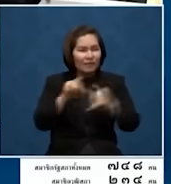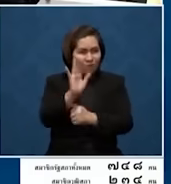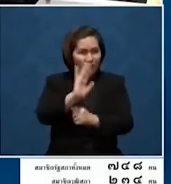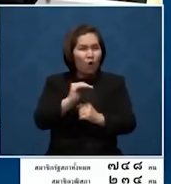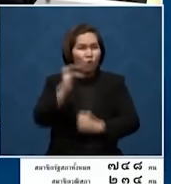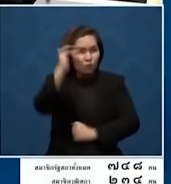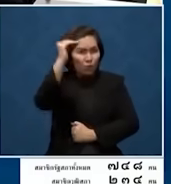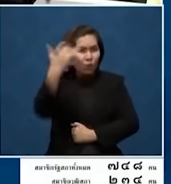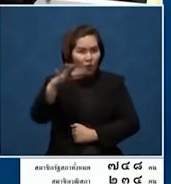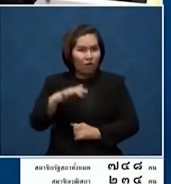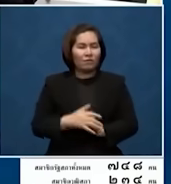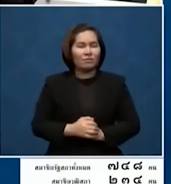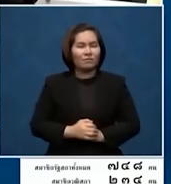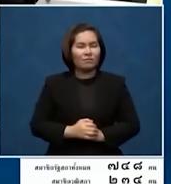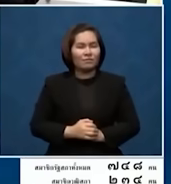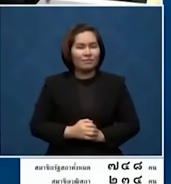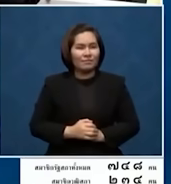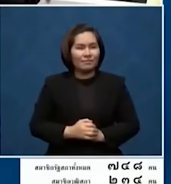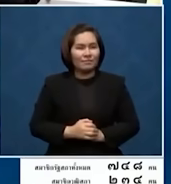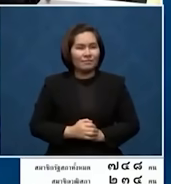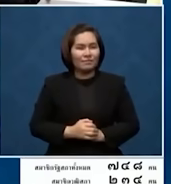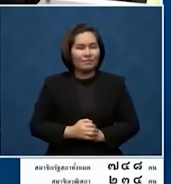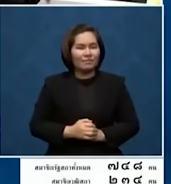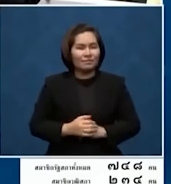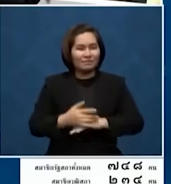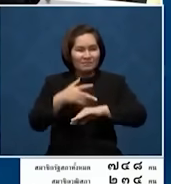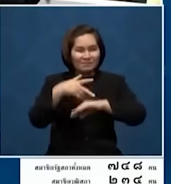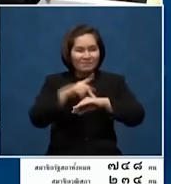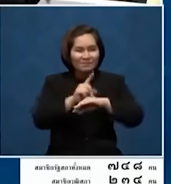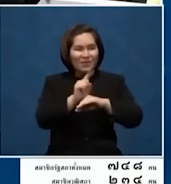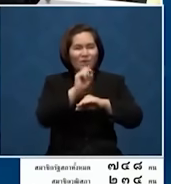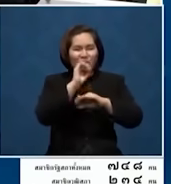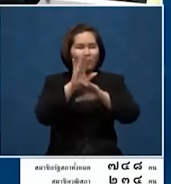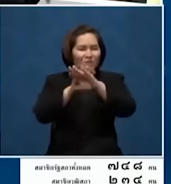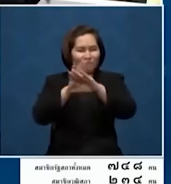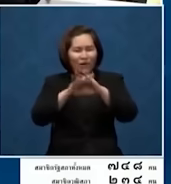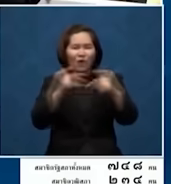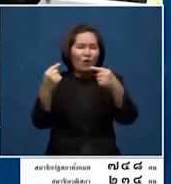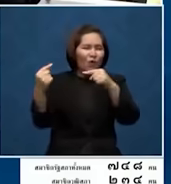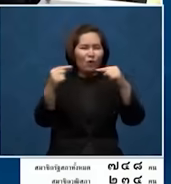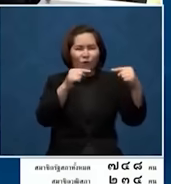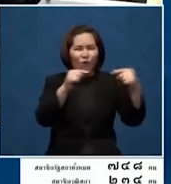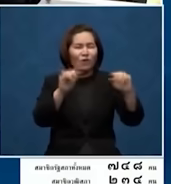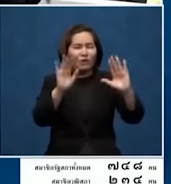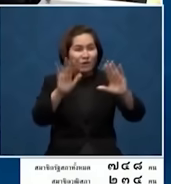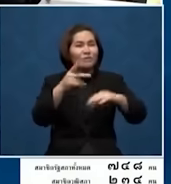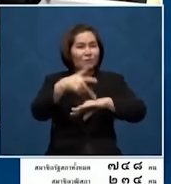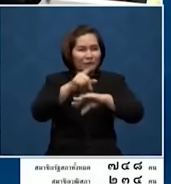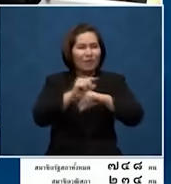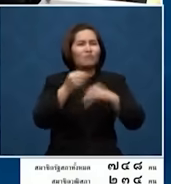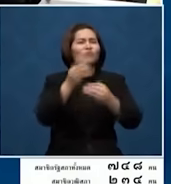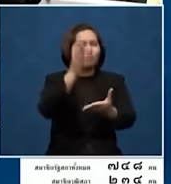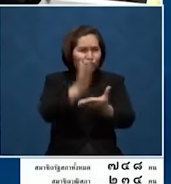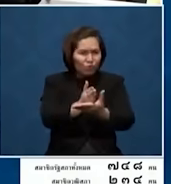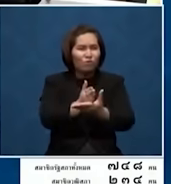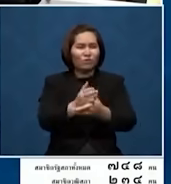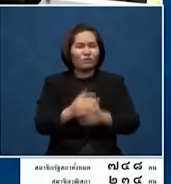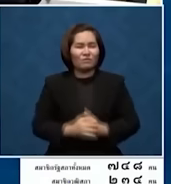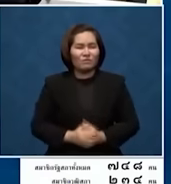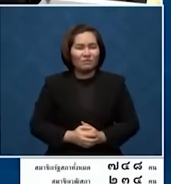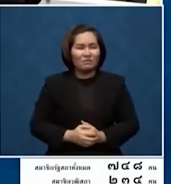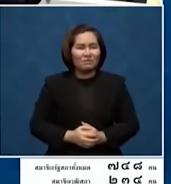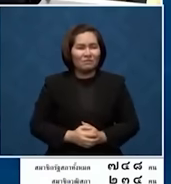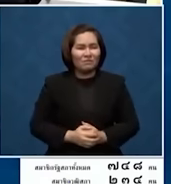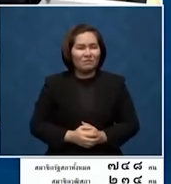คลิปที่พี่สมชายคุณสมชายเคยพูดว่าคุณไปให้ได้เสียงมา270ถึง300เราจะไม่ขัดขวางคุณเลย